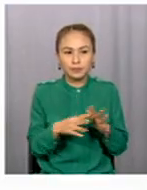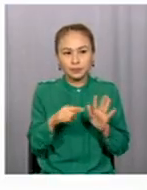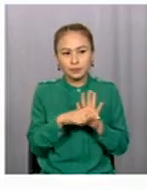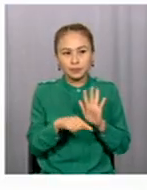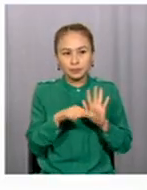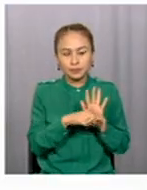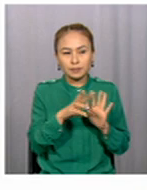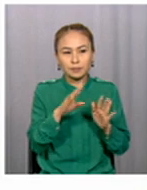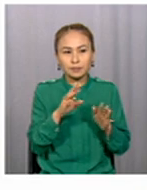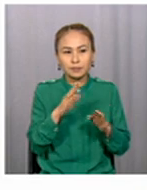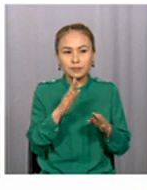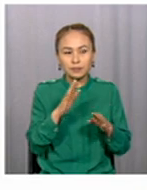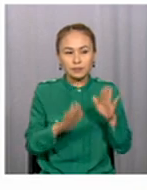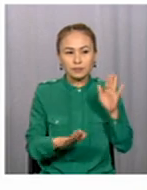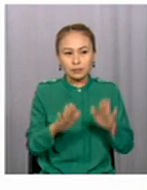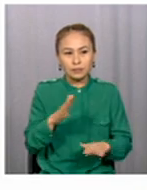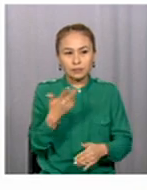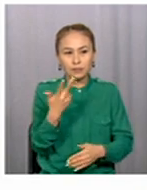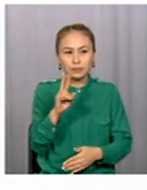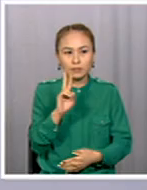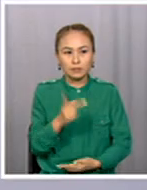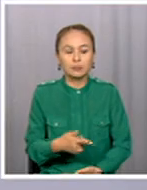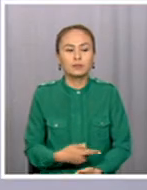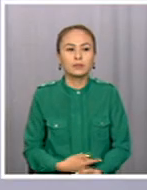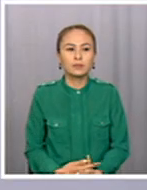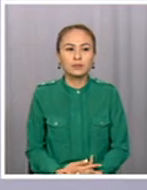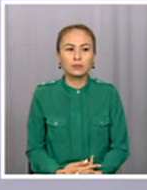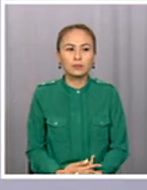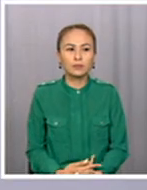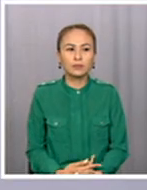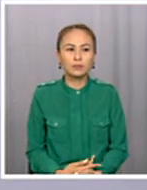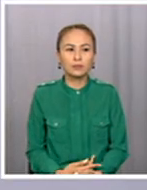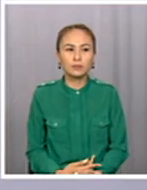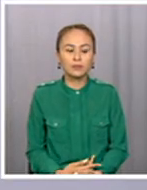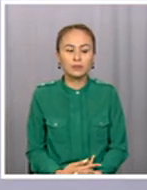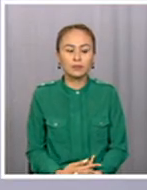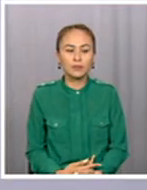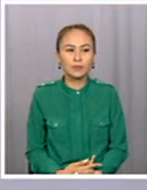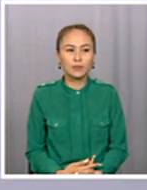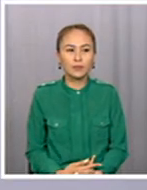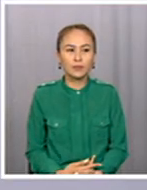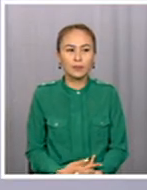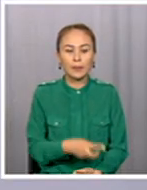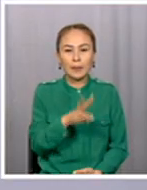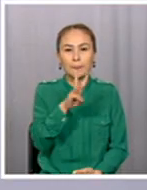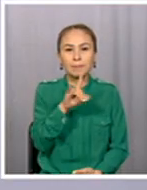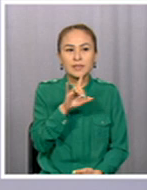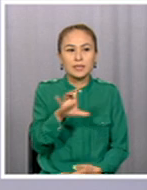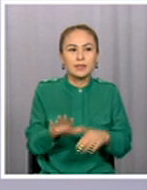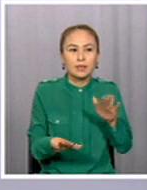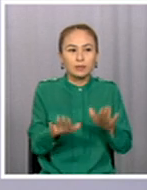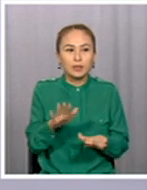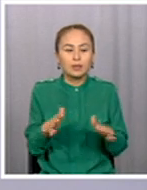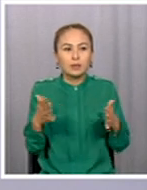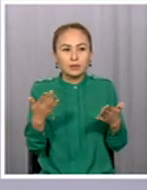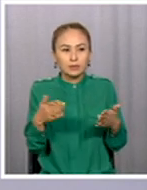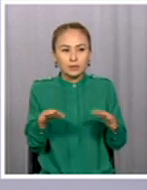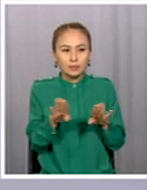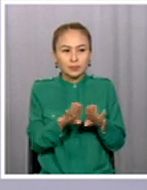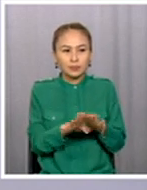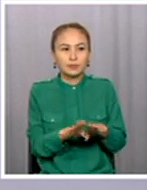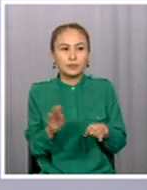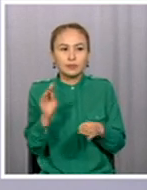мыстың салмағы 3 кг-ды құрайды екен. Келесі сұрақ. Мыстың салмағы қалайының